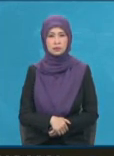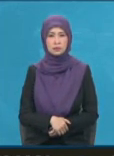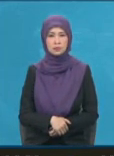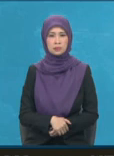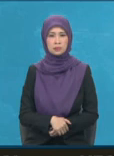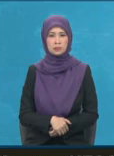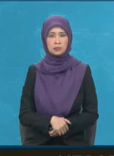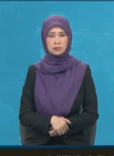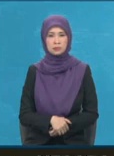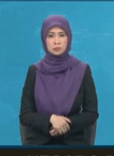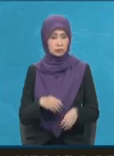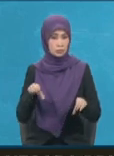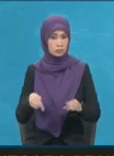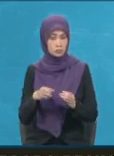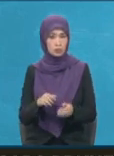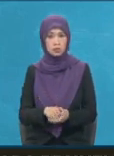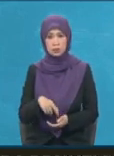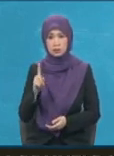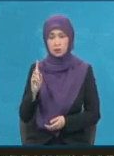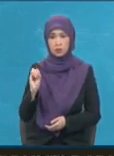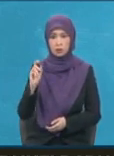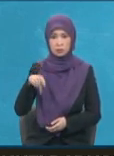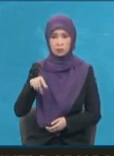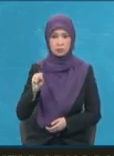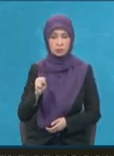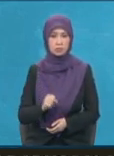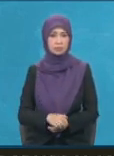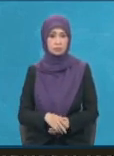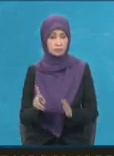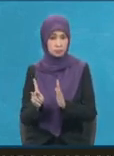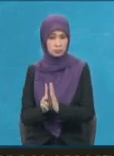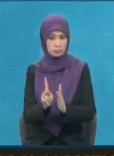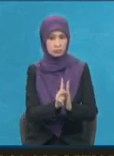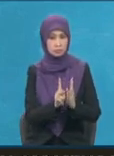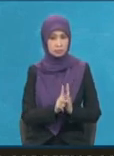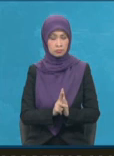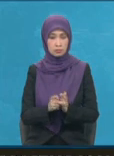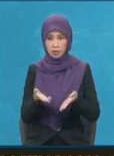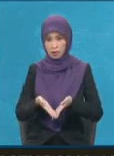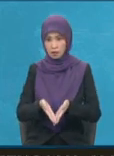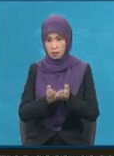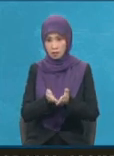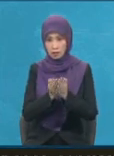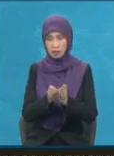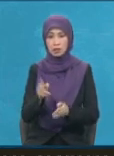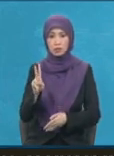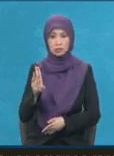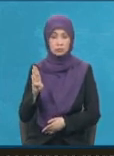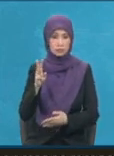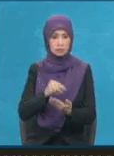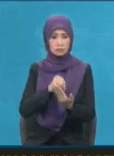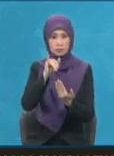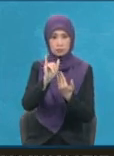rampasan dibuat semasa 1 gerakan operasi di kawasan Kampung citibi daerah Brunei dan Muara yang dijalankan pada 24 Mei